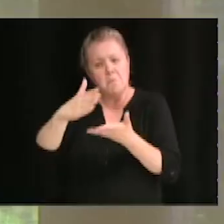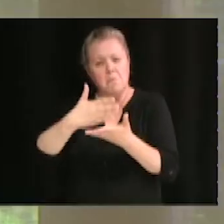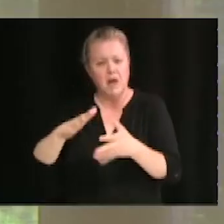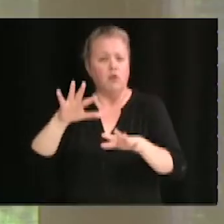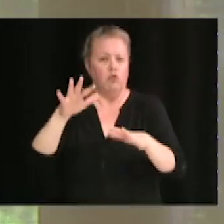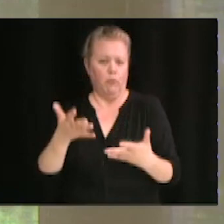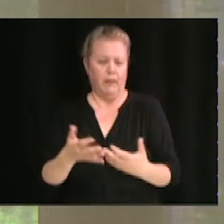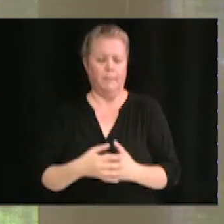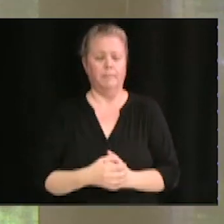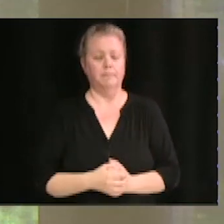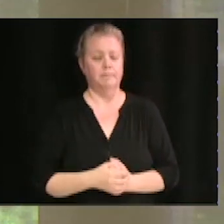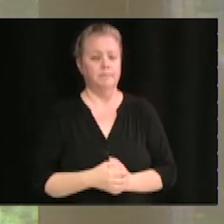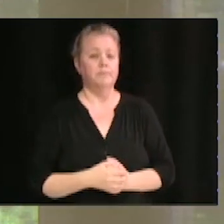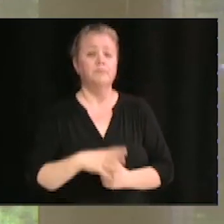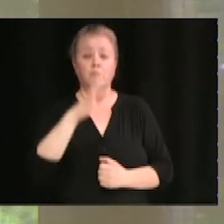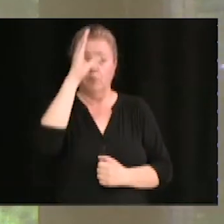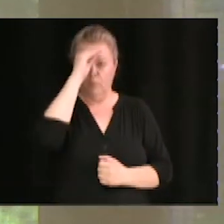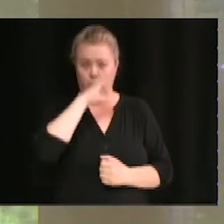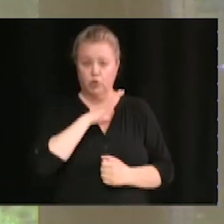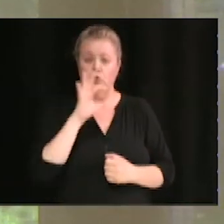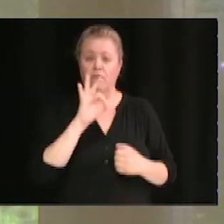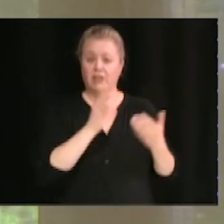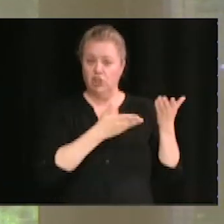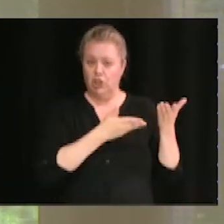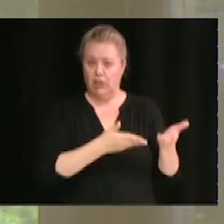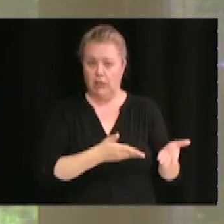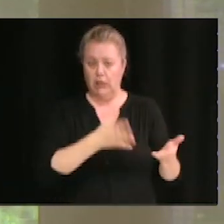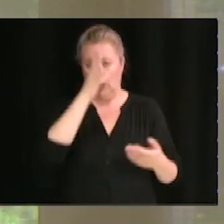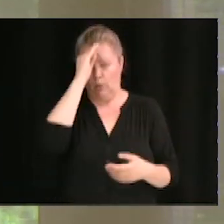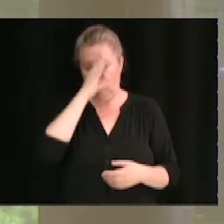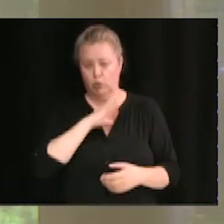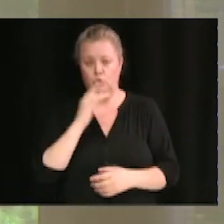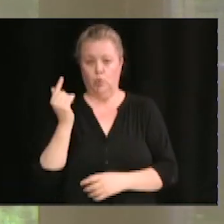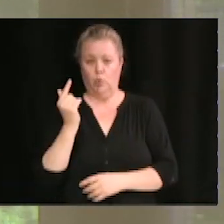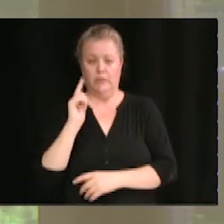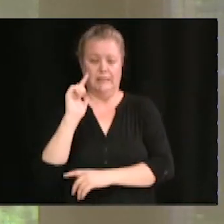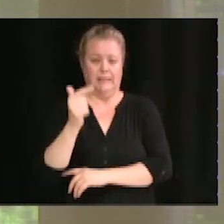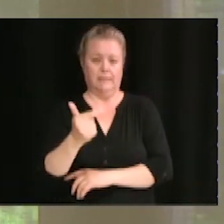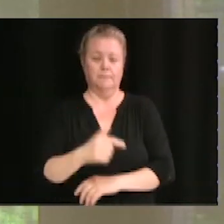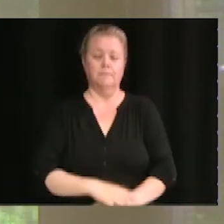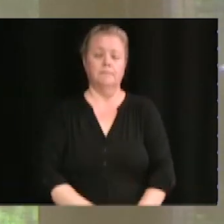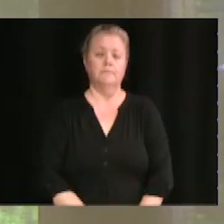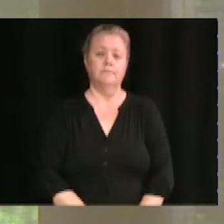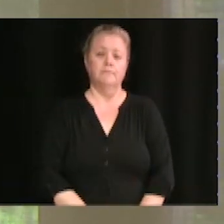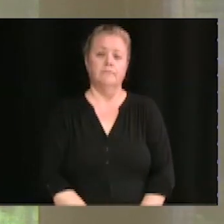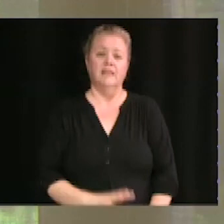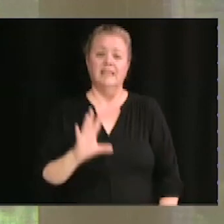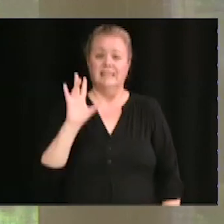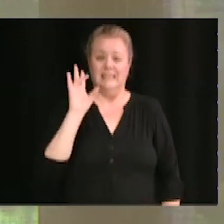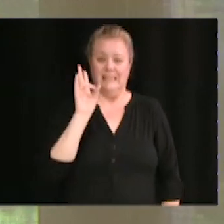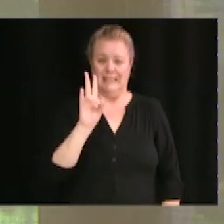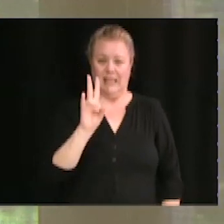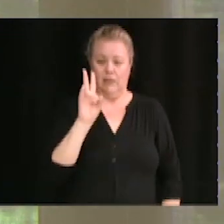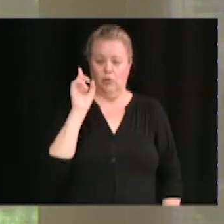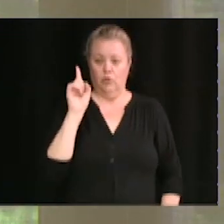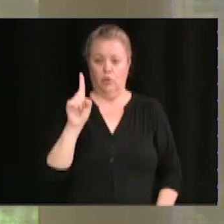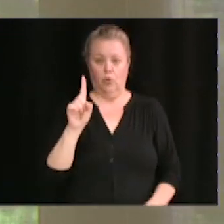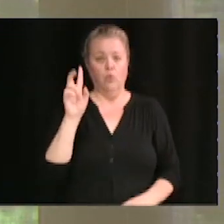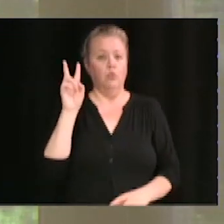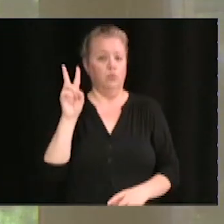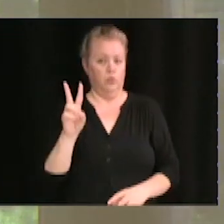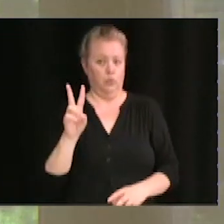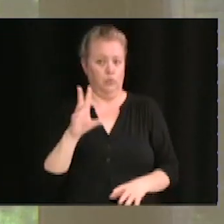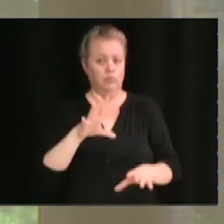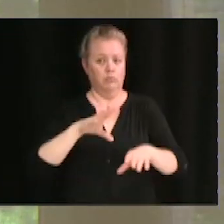Proposé par M. Fréchette, appuyé par M. Gauthier. 7.1.2. Adoption d'une